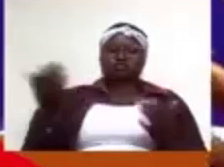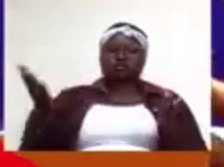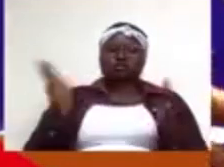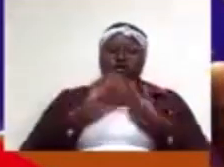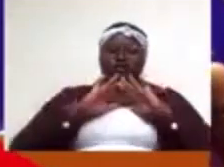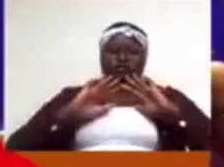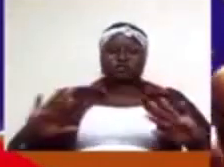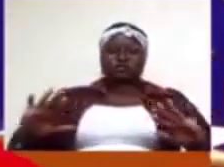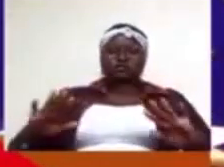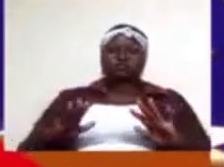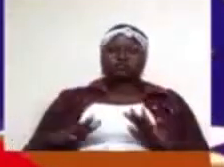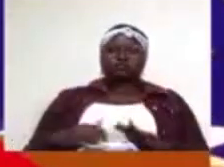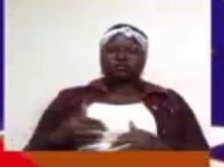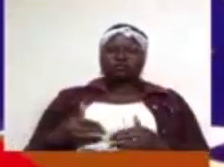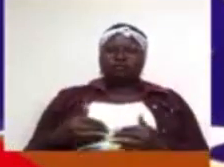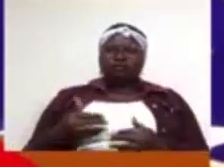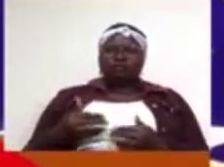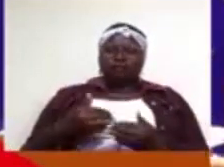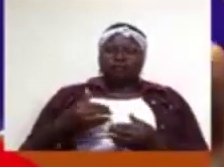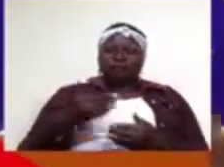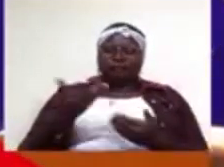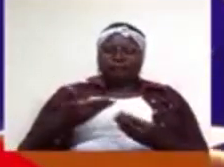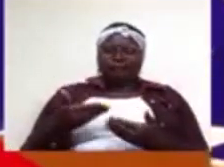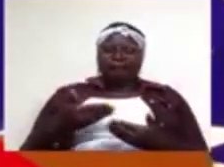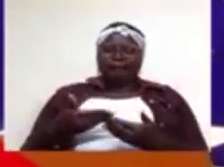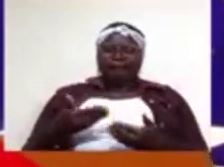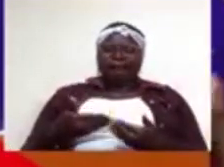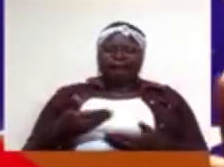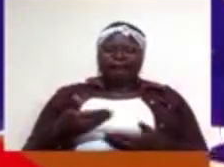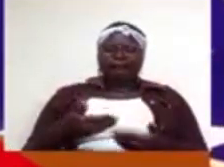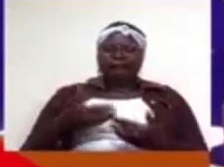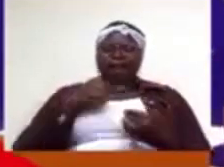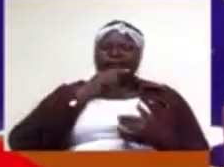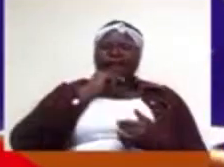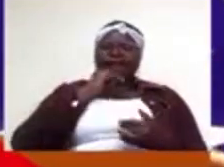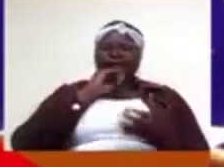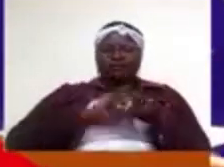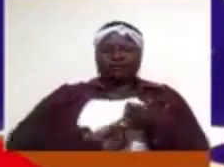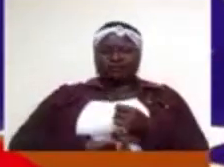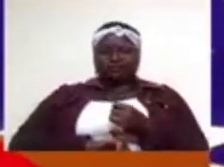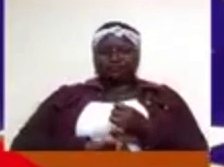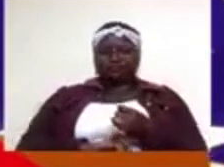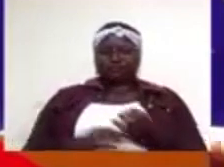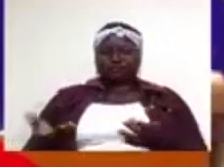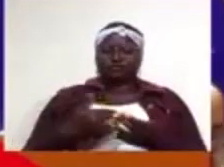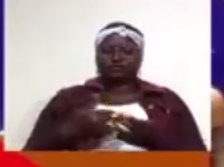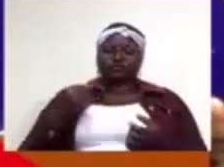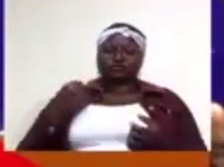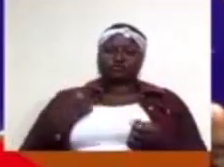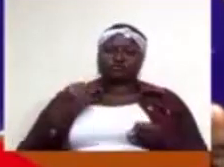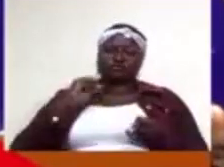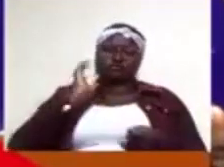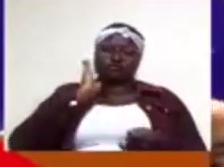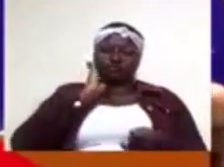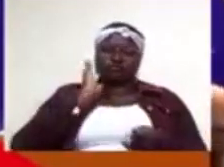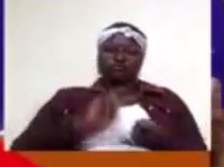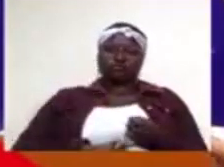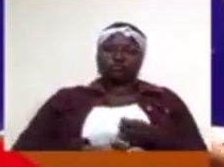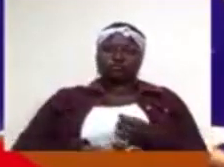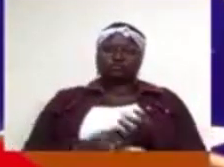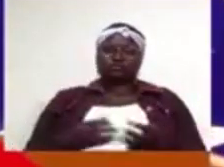thari ehindi ria gukoragwo na cases ya o ni muthuri ena mutumia ni na ciana ena family